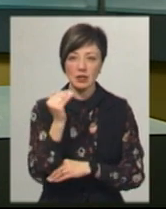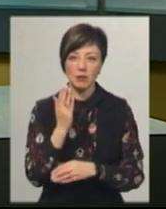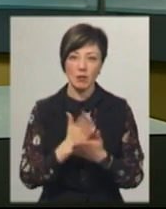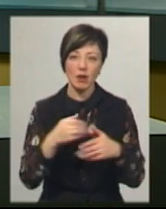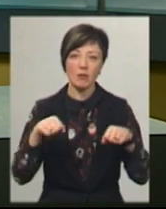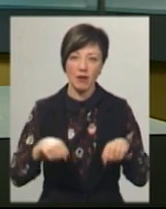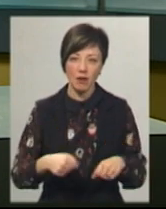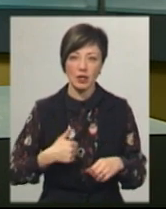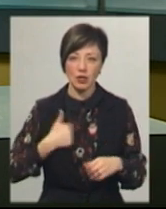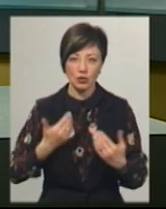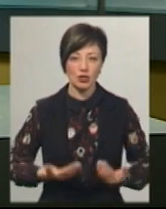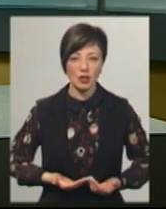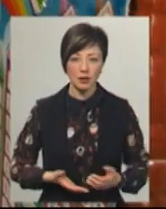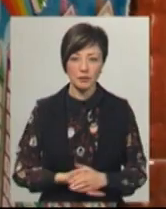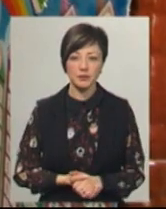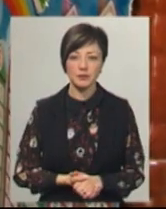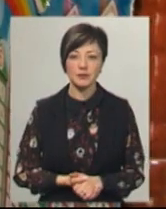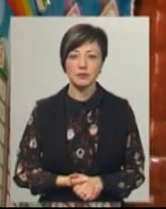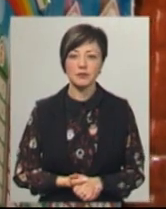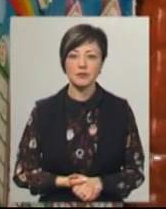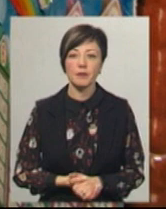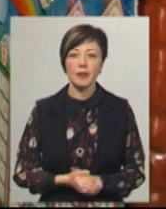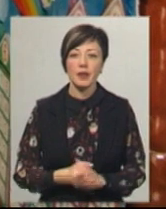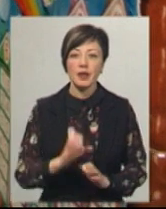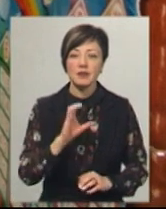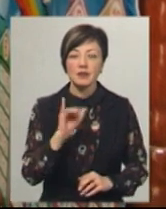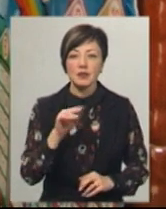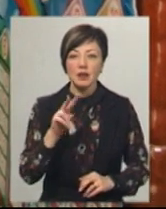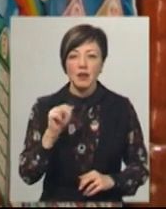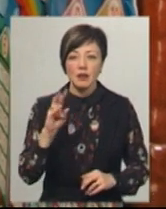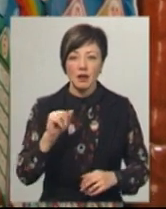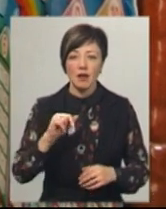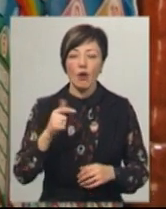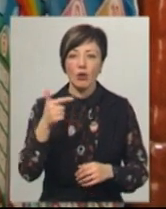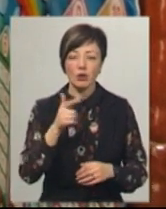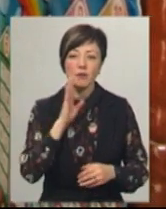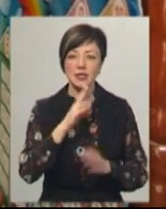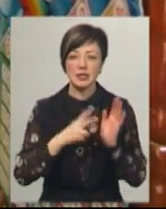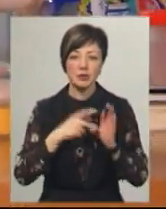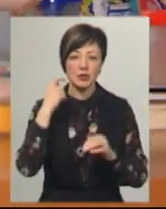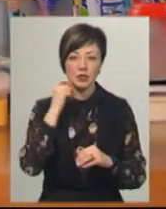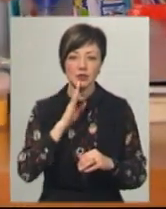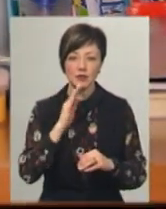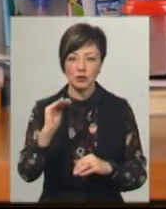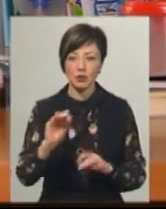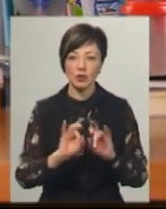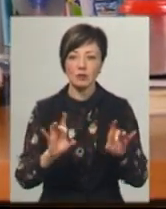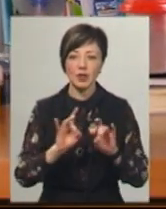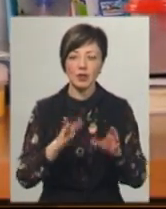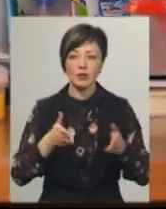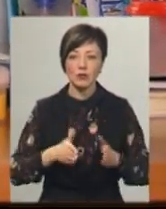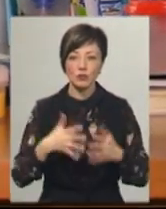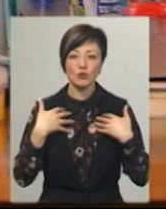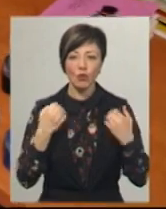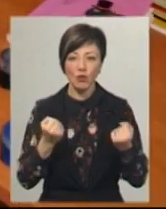має право на гідне життя. Світлана Височинська з Городка, вона мати 7-річної Ангеліни. Розповідає, дівчинка